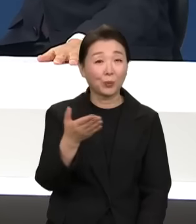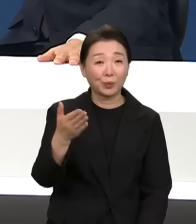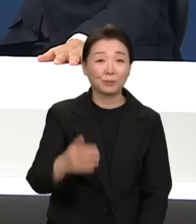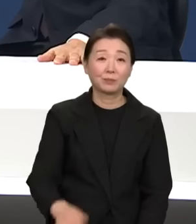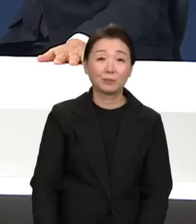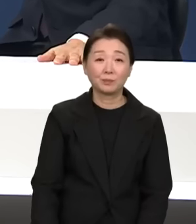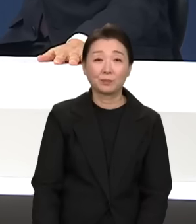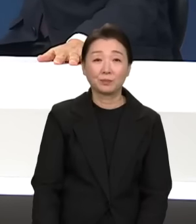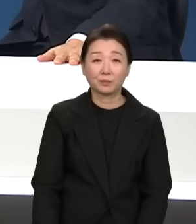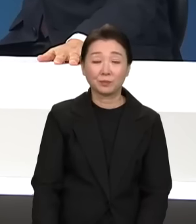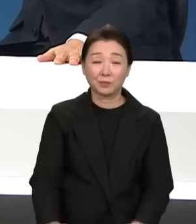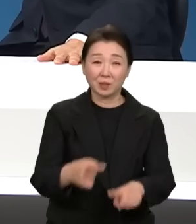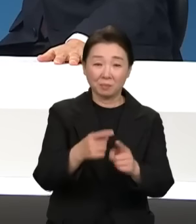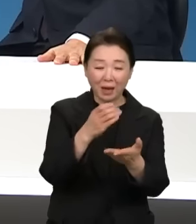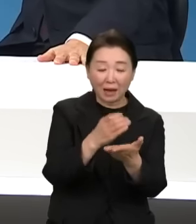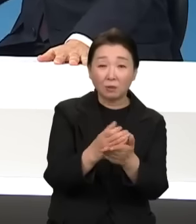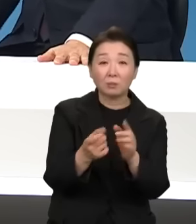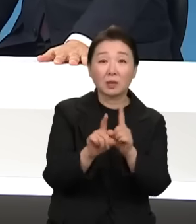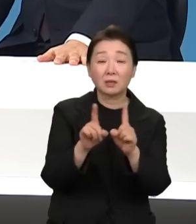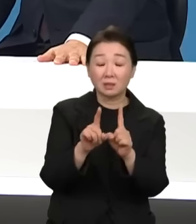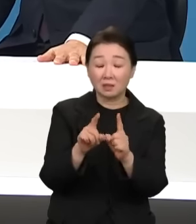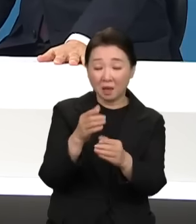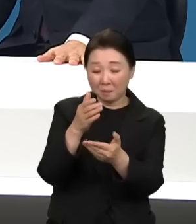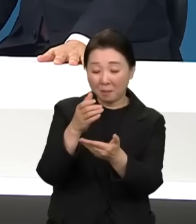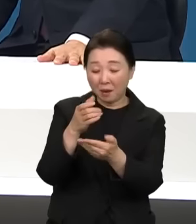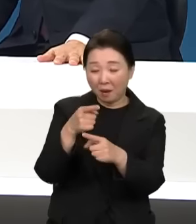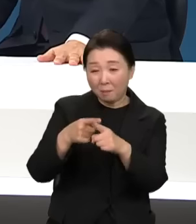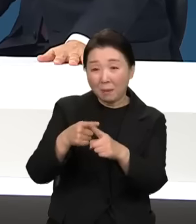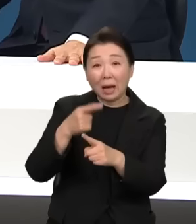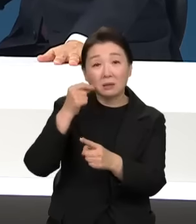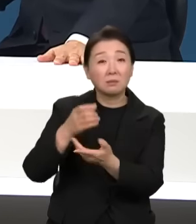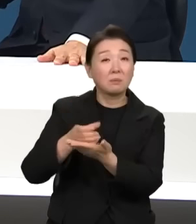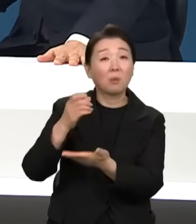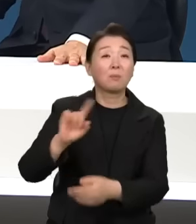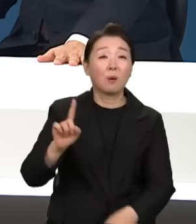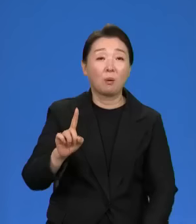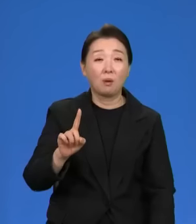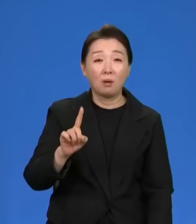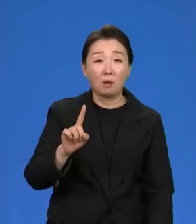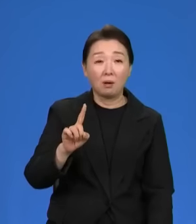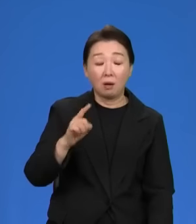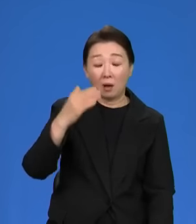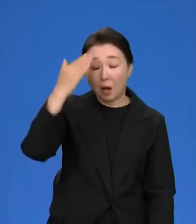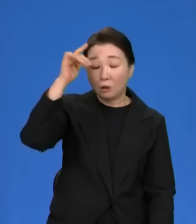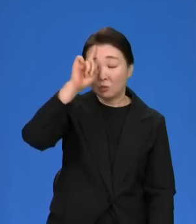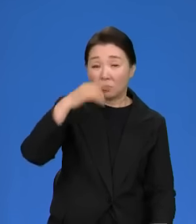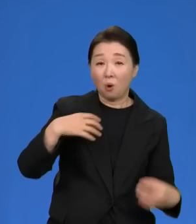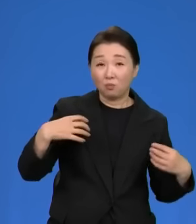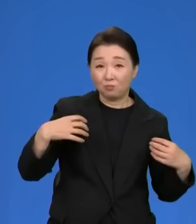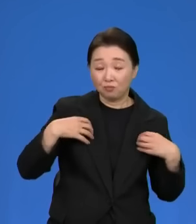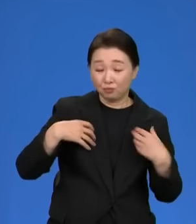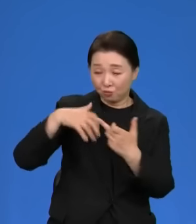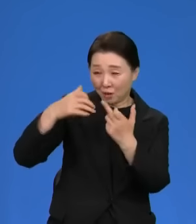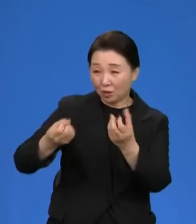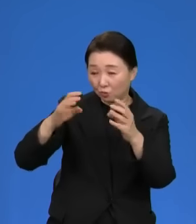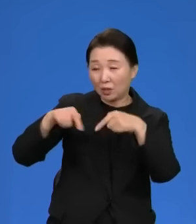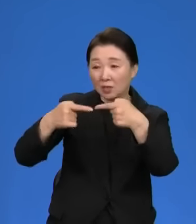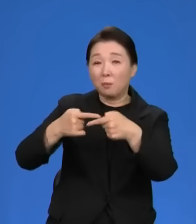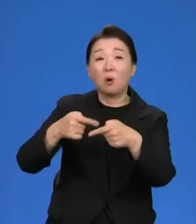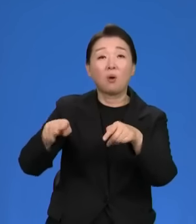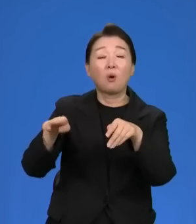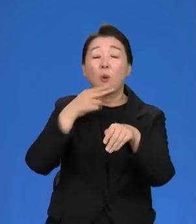자, 반컵 대신 반일 병. 자, 지금 우리 정부가 사도광산 추모식에 불참한 것을 놓고 오히려 일본 측에서 적반하장 목소리가 나오고